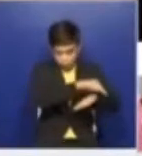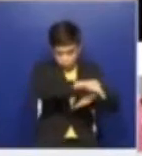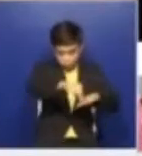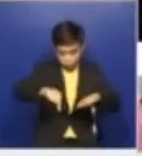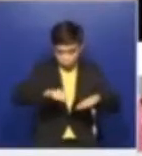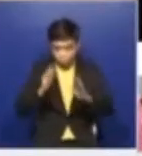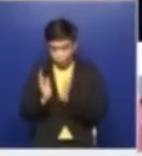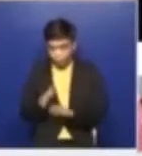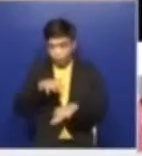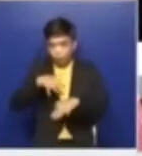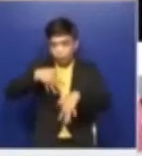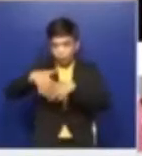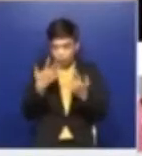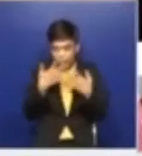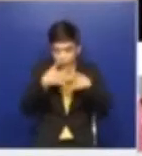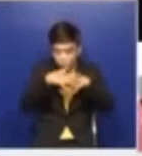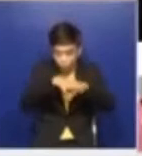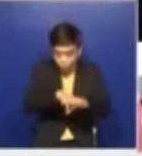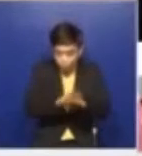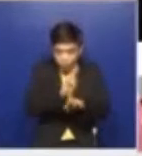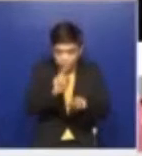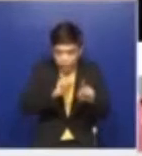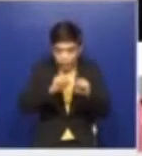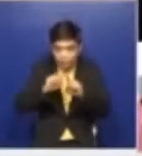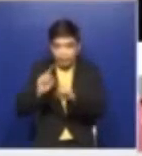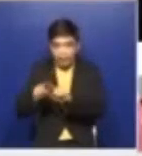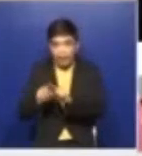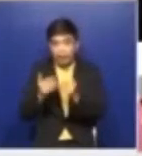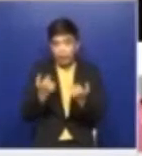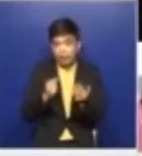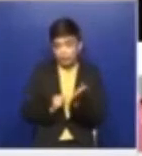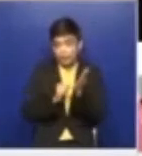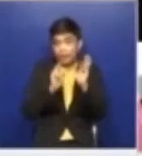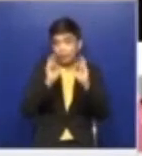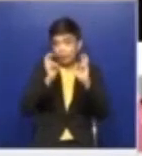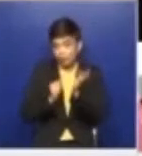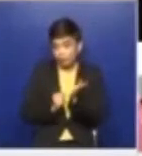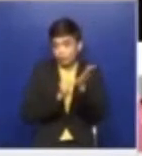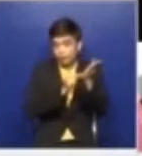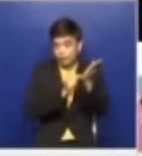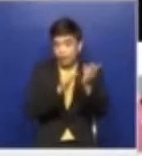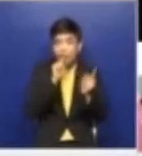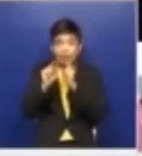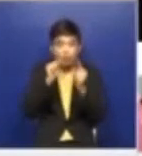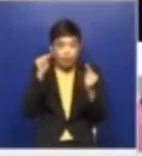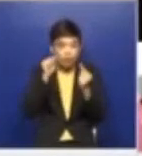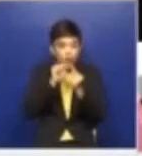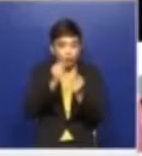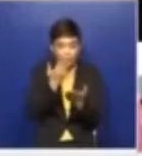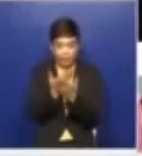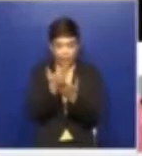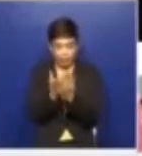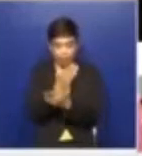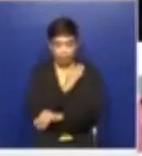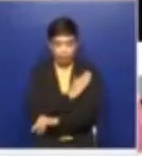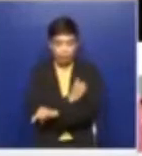ประชาชนในกรุงเทพมหานครในหัวข้อยตินี้เรากำลังพูดถึงเรื่องค่าใช้จ่ายเราก